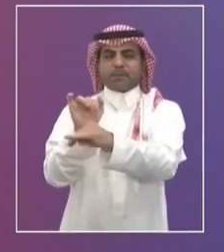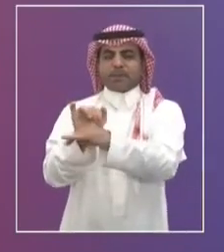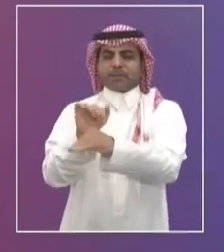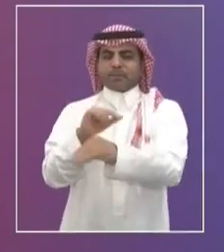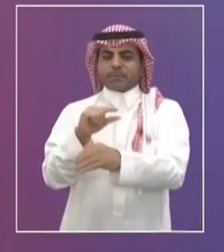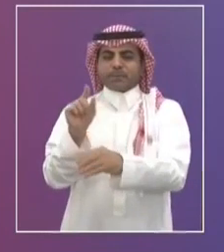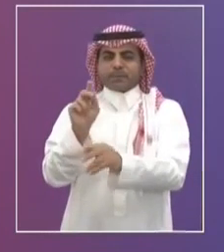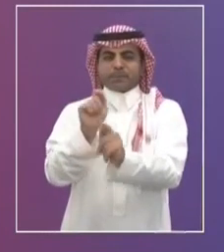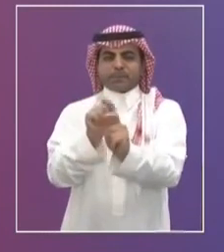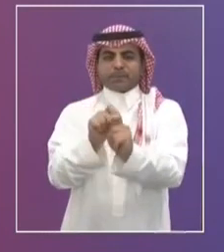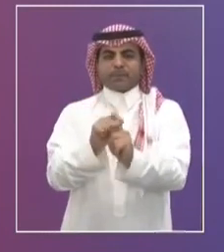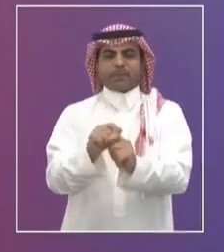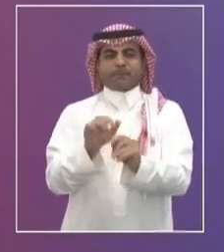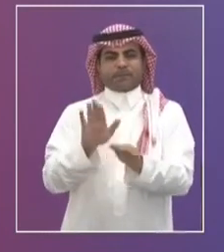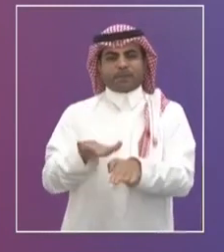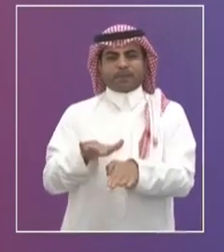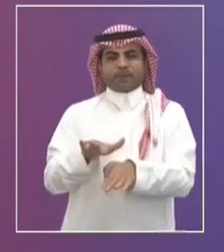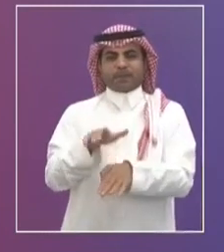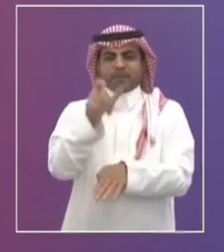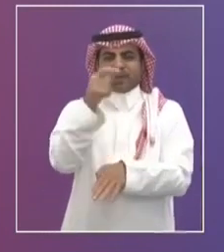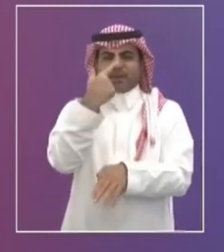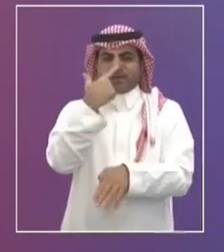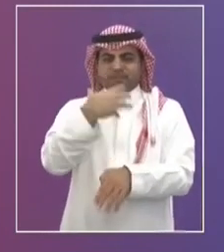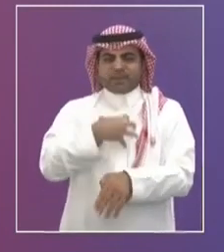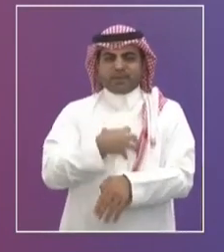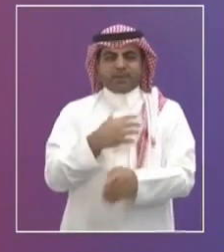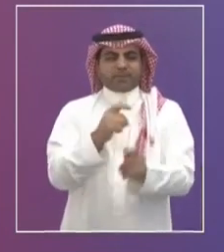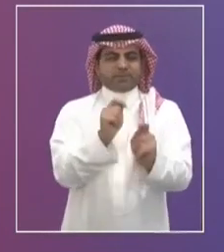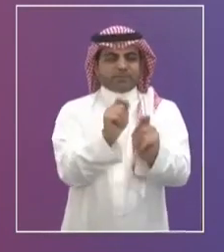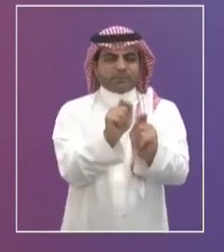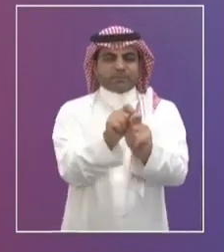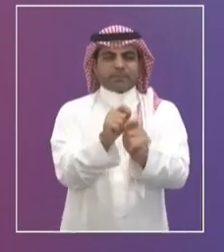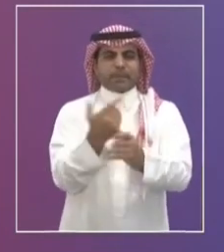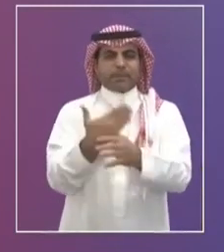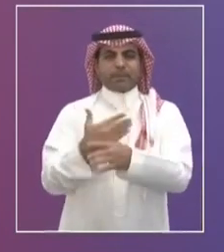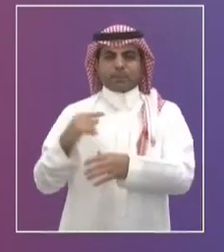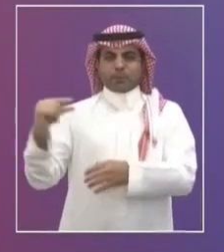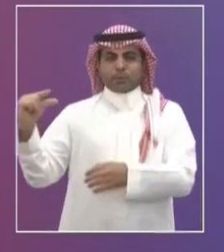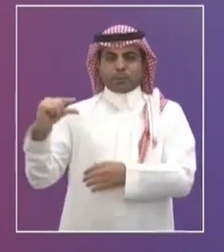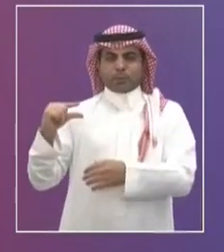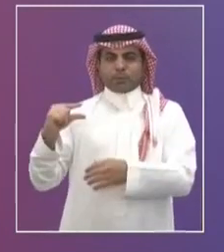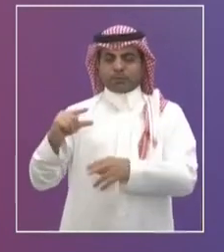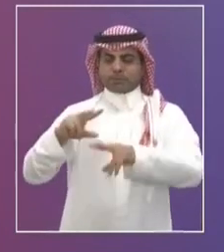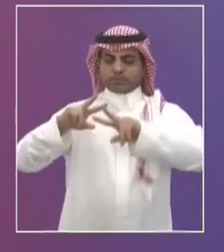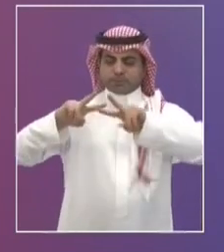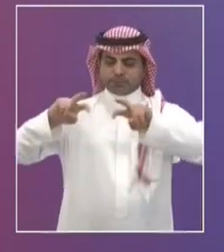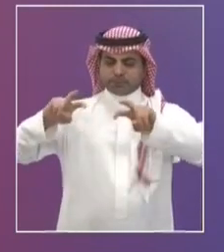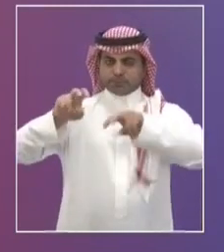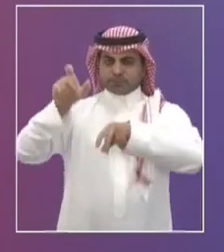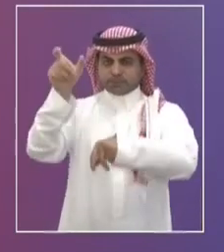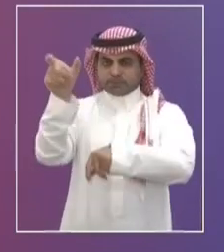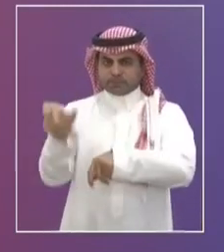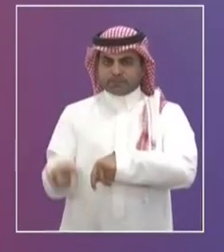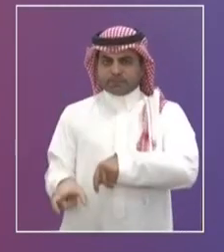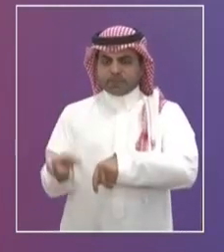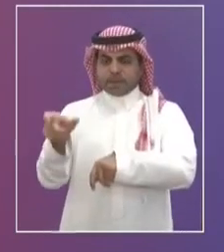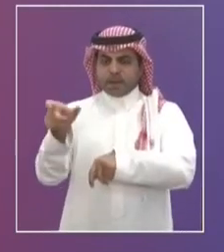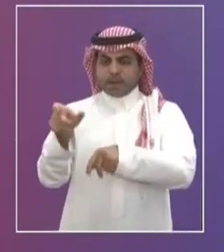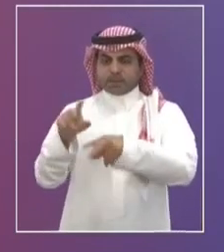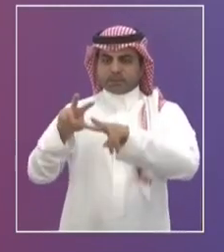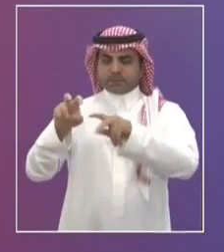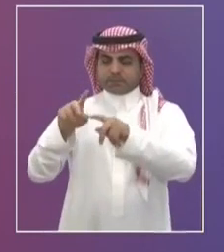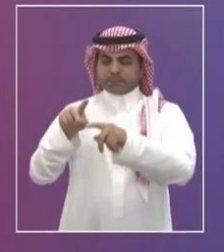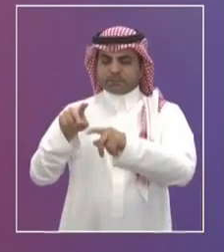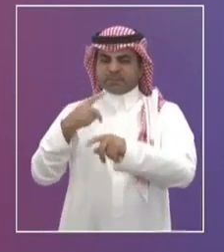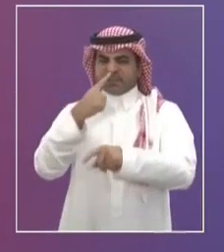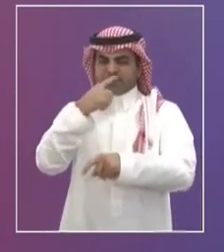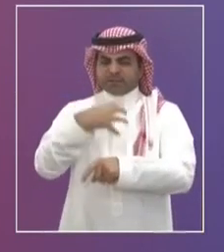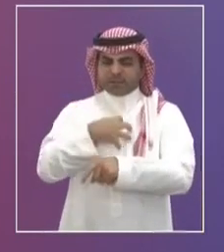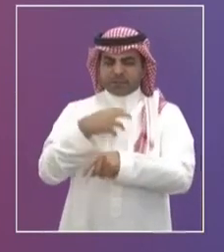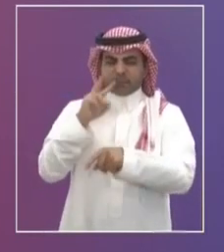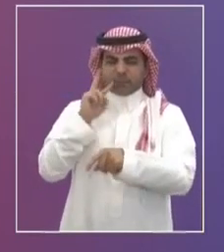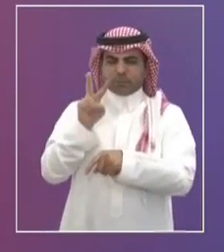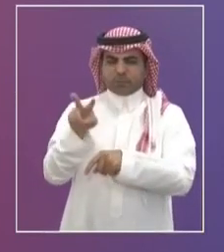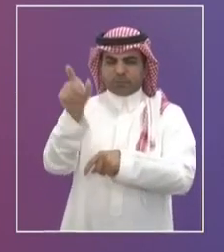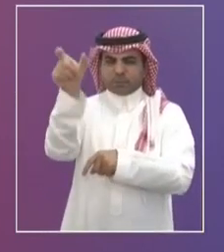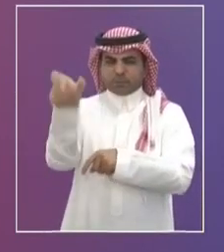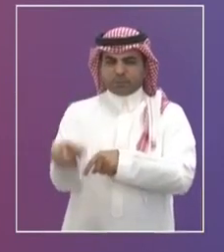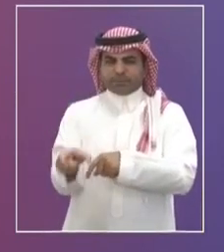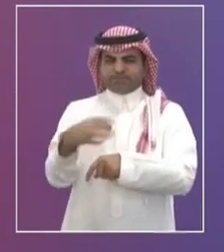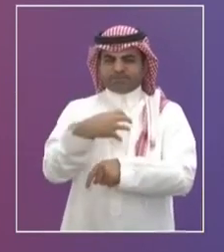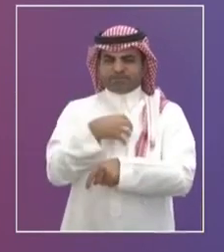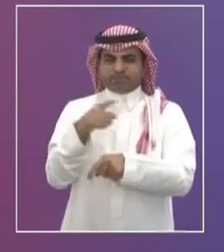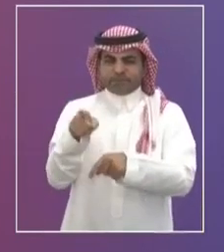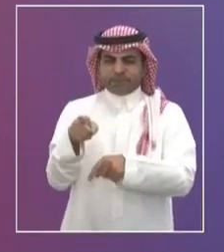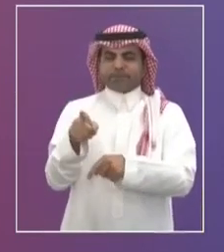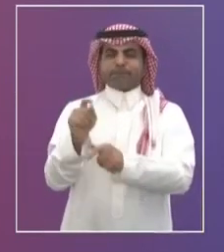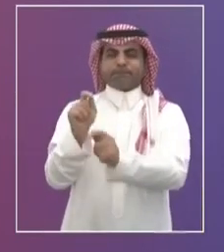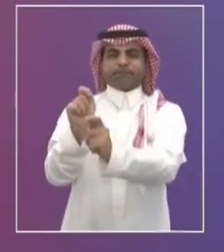الطبيب، فلذلك دائما الجانب النفسي محل رعاية إما من الطبيب المعالج مباشرة أو من الفريق الطبي اللي معه، أو يكون ضمن